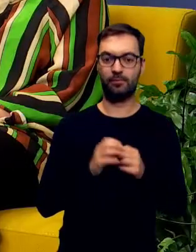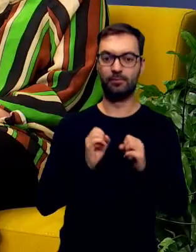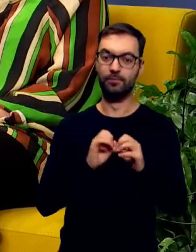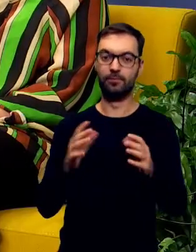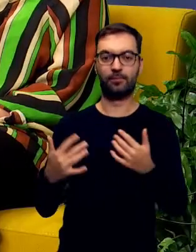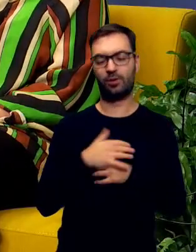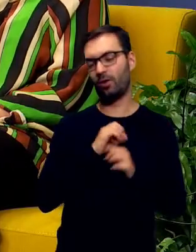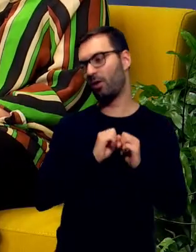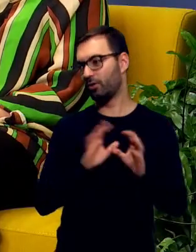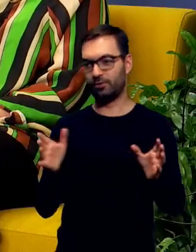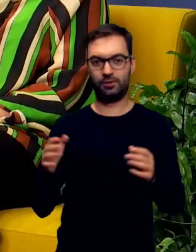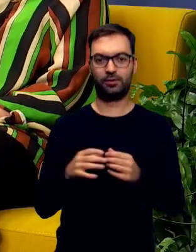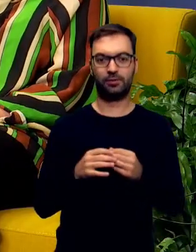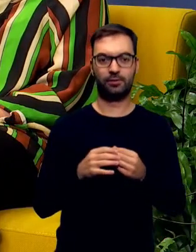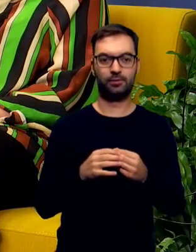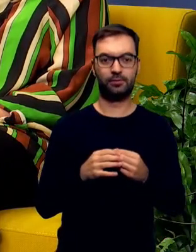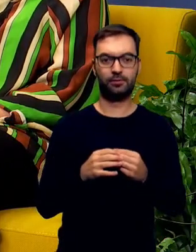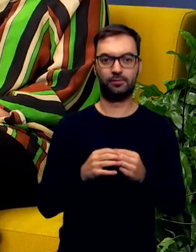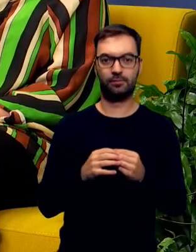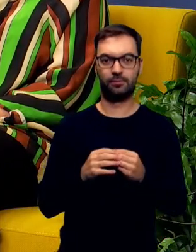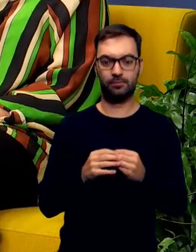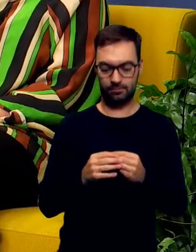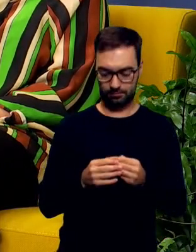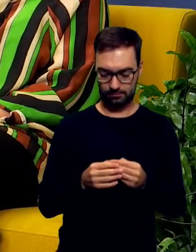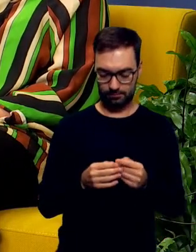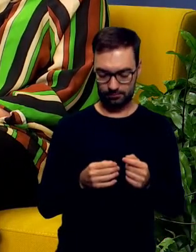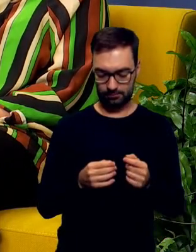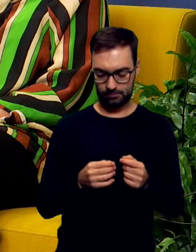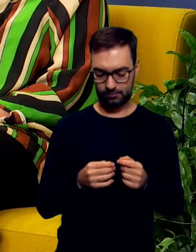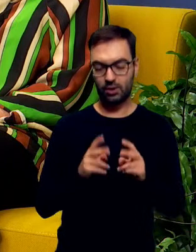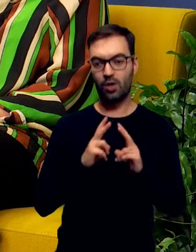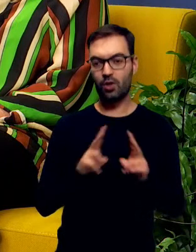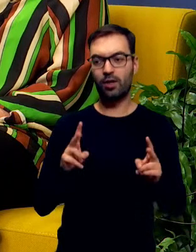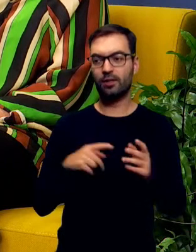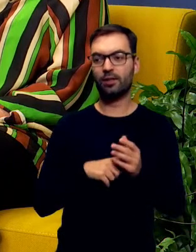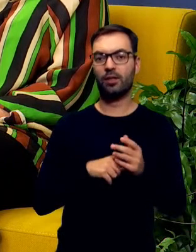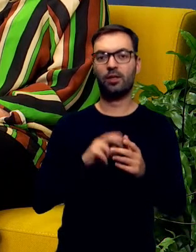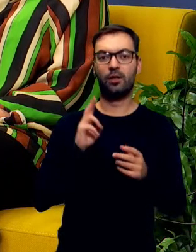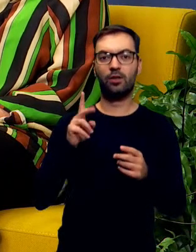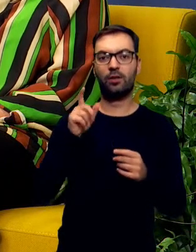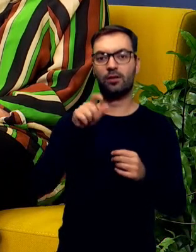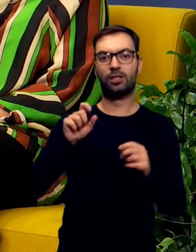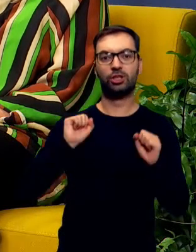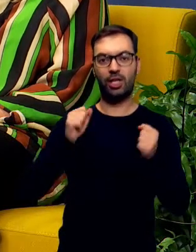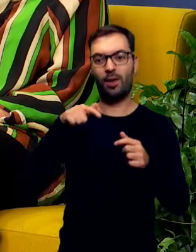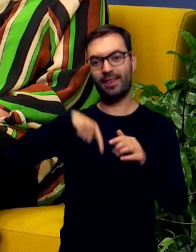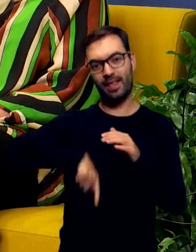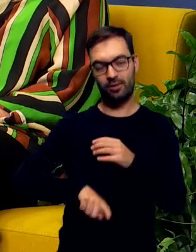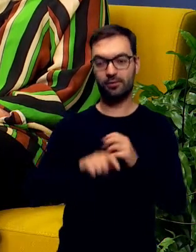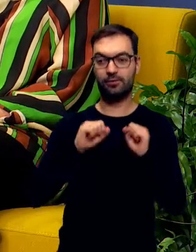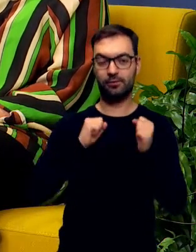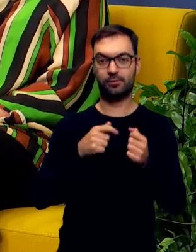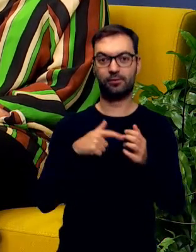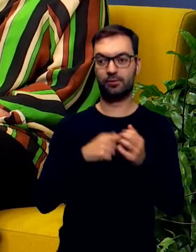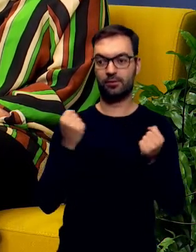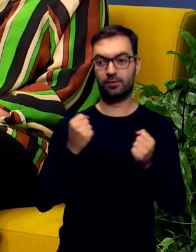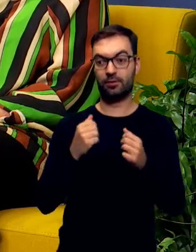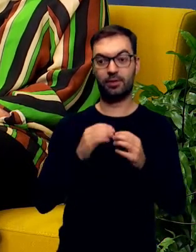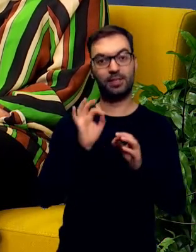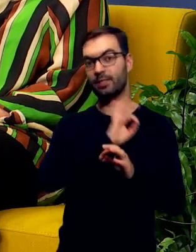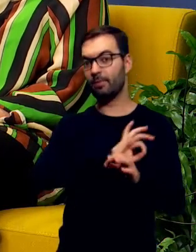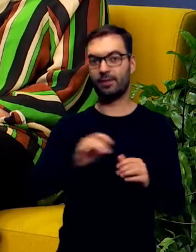oczywiście, że wpływa, no konkretnie tutaj mówimy o tych, którzy tam działali na dole, to jest wysoka